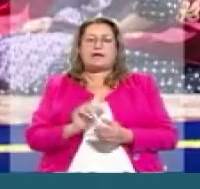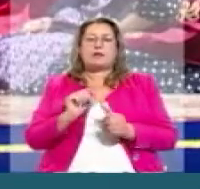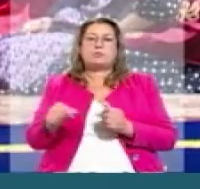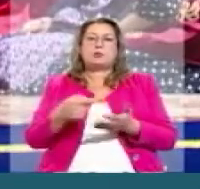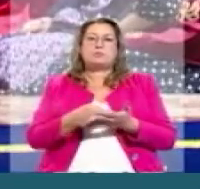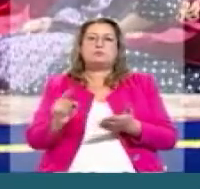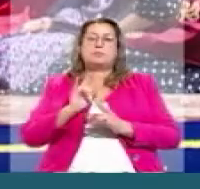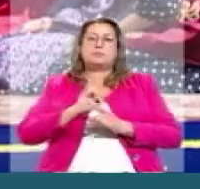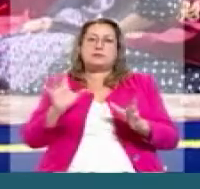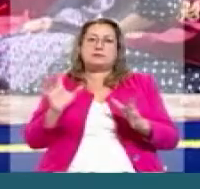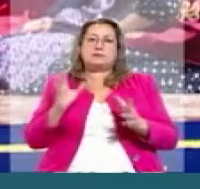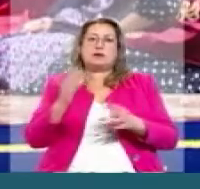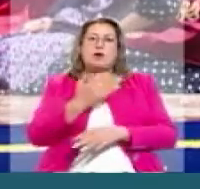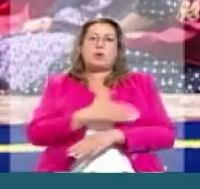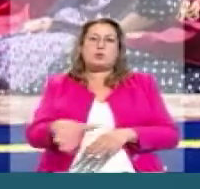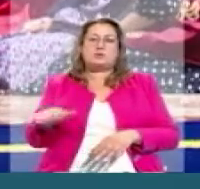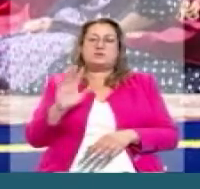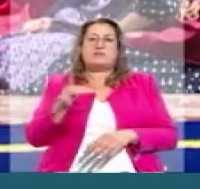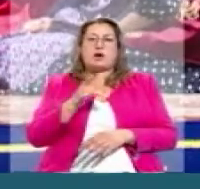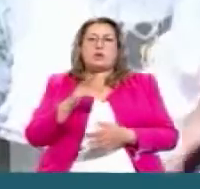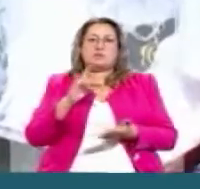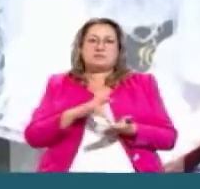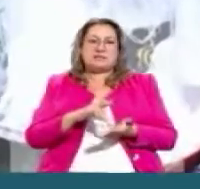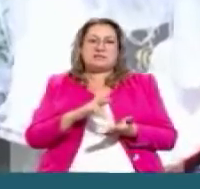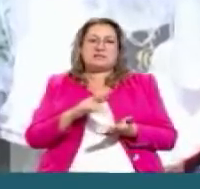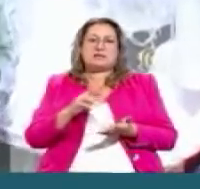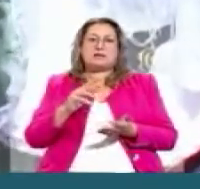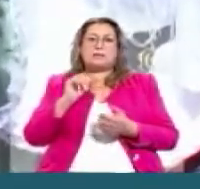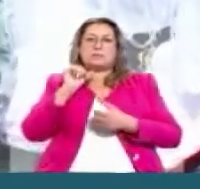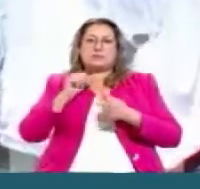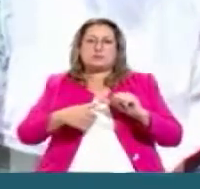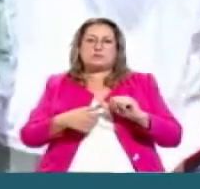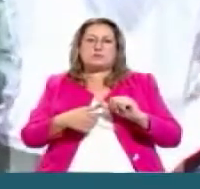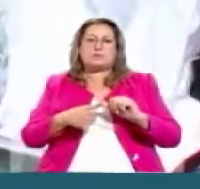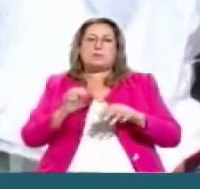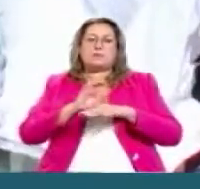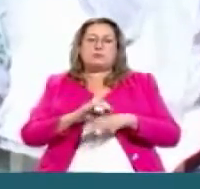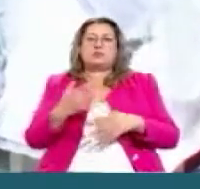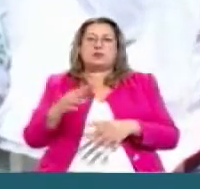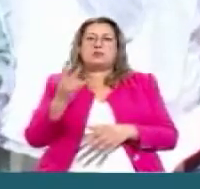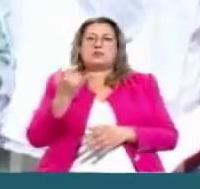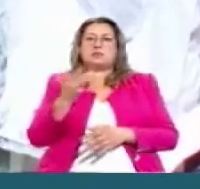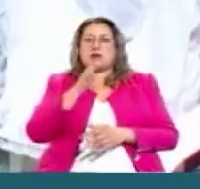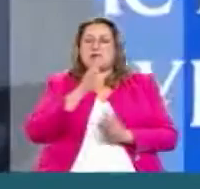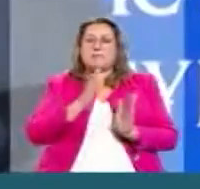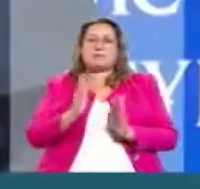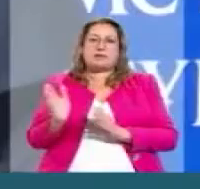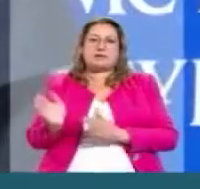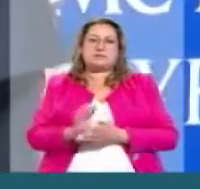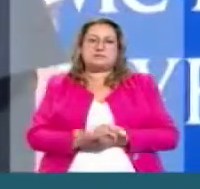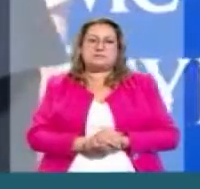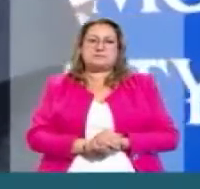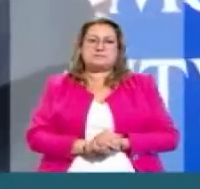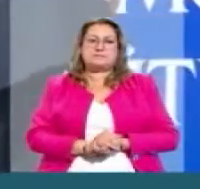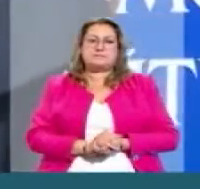асқан мәдени шараға куә болды. Мерекелік бағдарлама аясында Ахаң атындағы көше тұрғындары 6 аталым бойынша марапатталды. Олар ең аяулы әже,